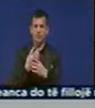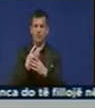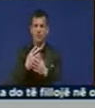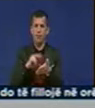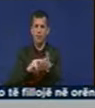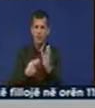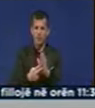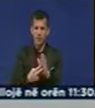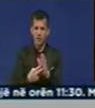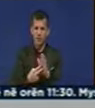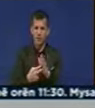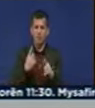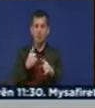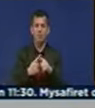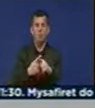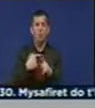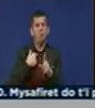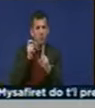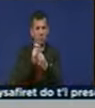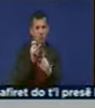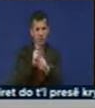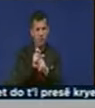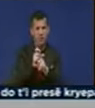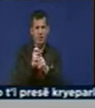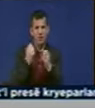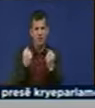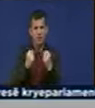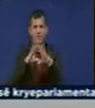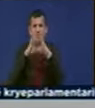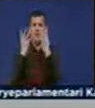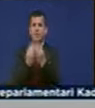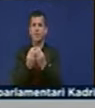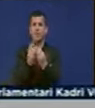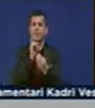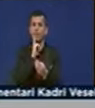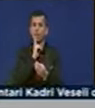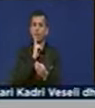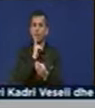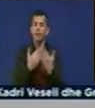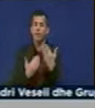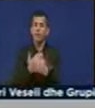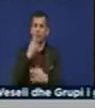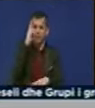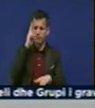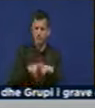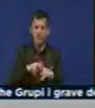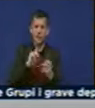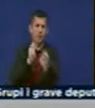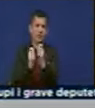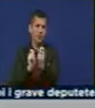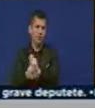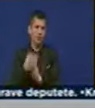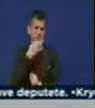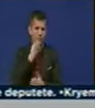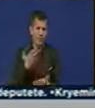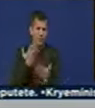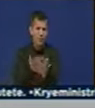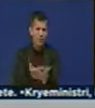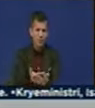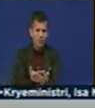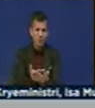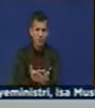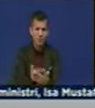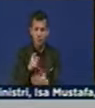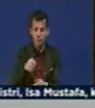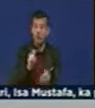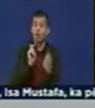vendit tonë dhe ne po lobojmë fort me gjithë faktorët që influencojnë për miratimin e ndryshimeve të propozuara. Që